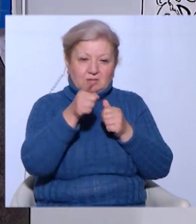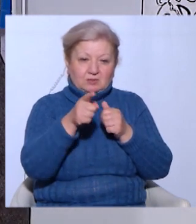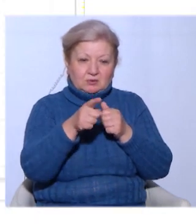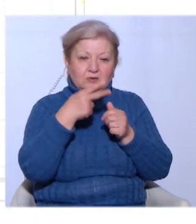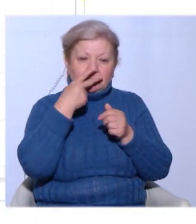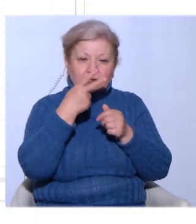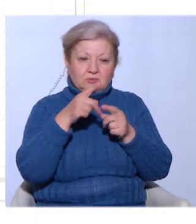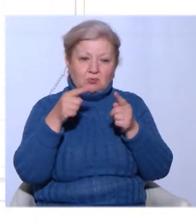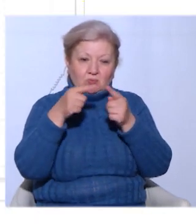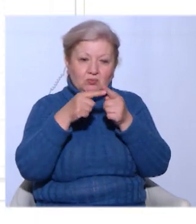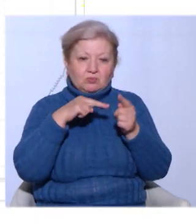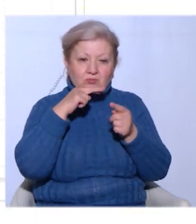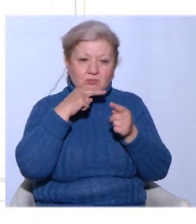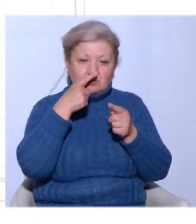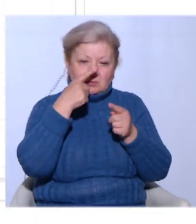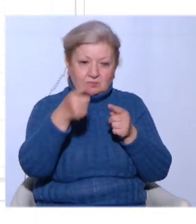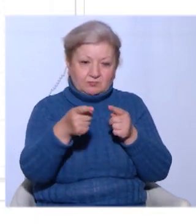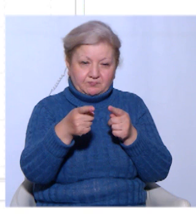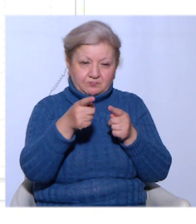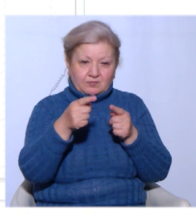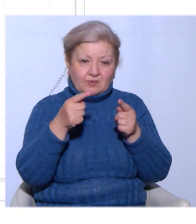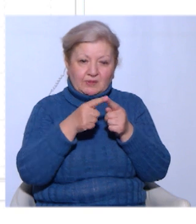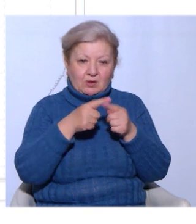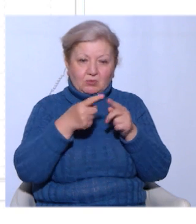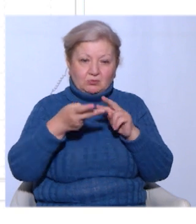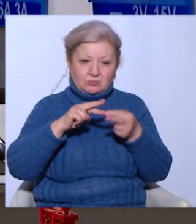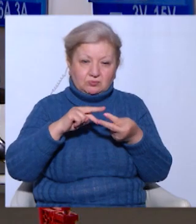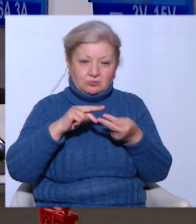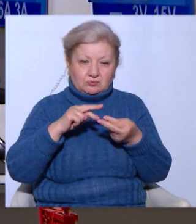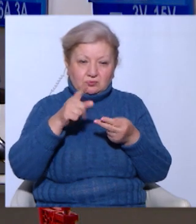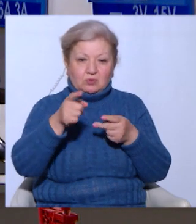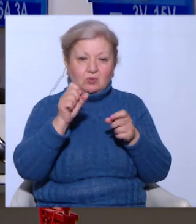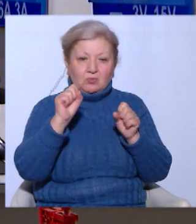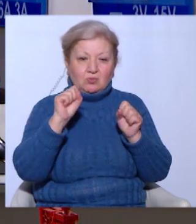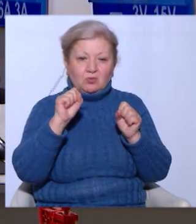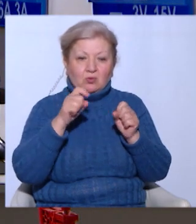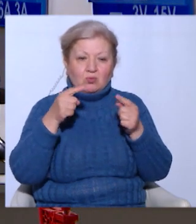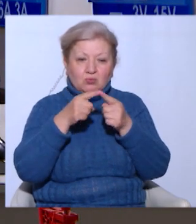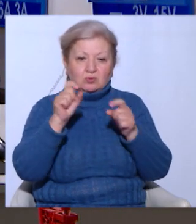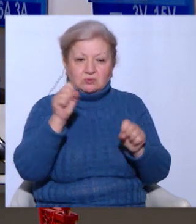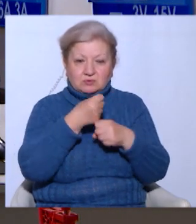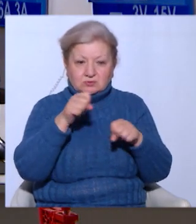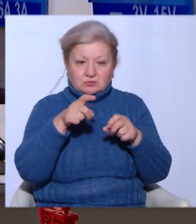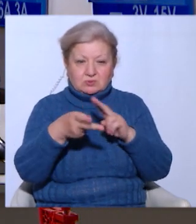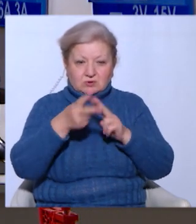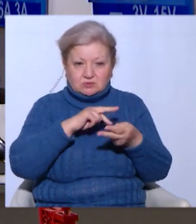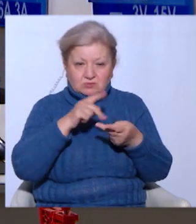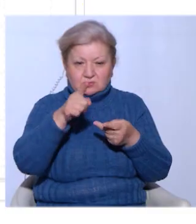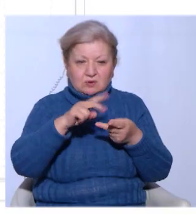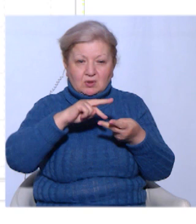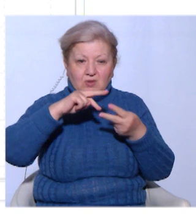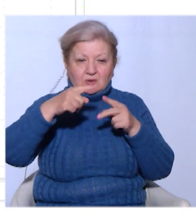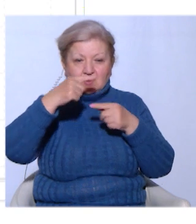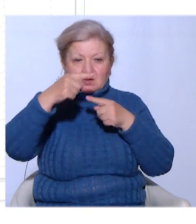დავაკვირდეთ ამ კუთხეს, ამ რადიუს შორის კუთხე გვეცლება, კუთხურ სიჩქარეზე ვისაუბროთ. აი რადიუსი შემობრუნდება,